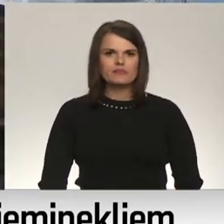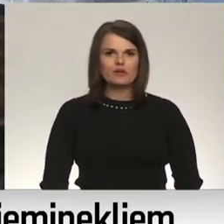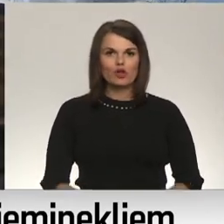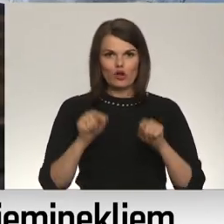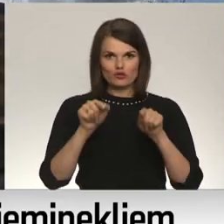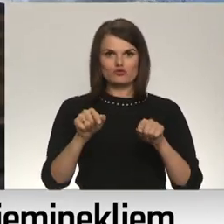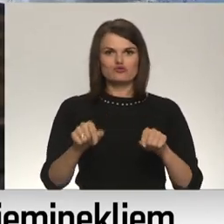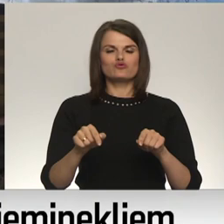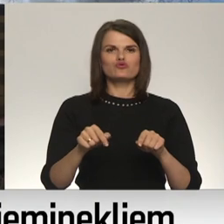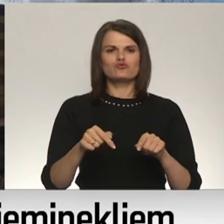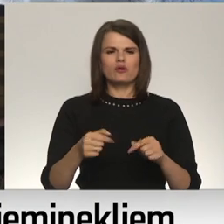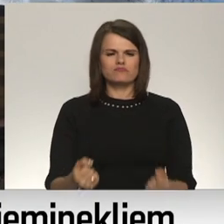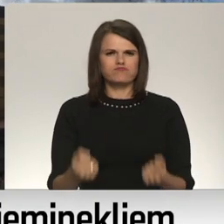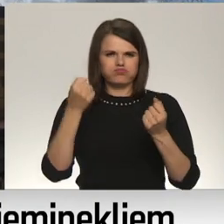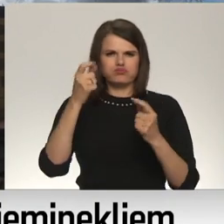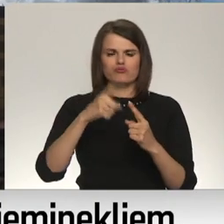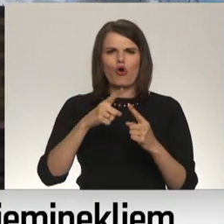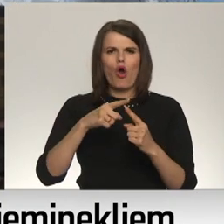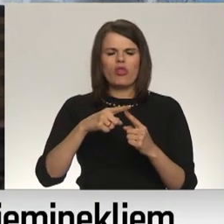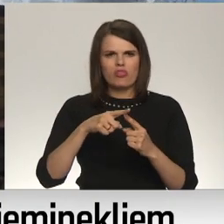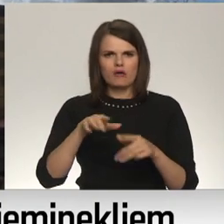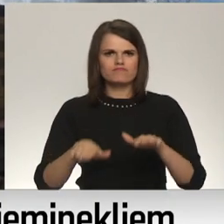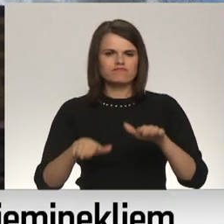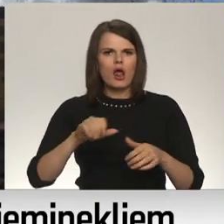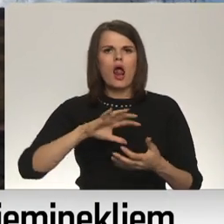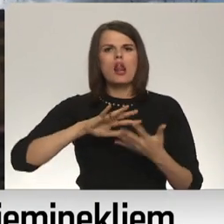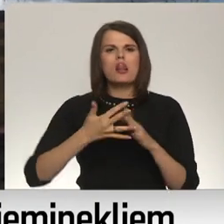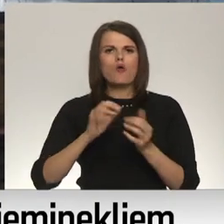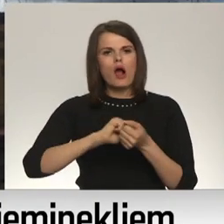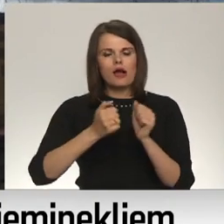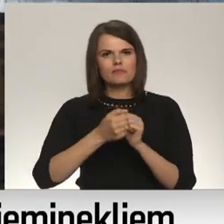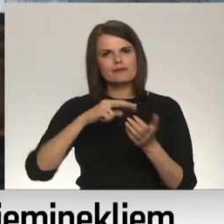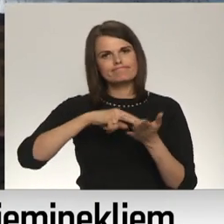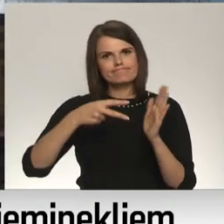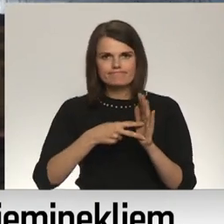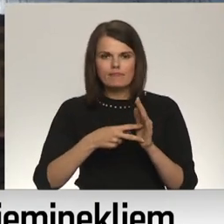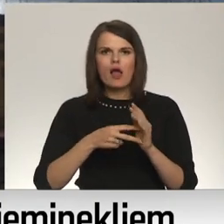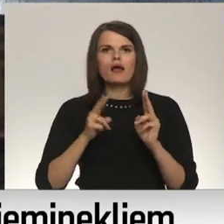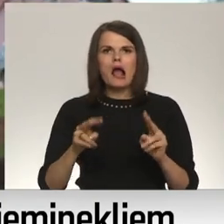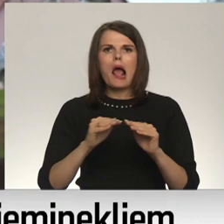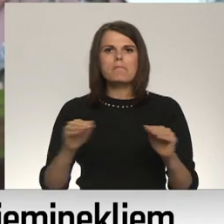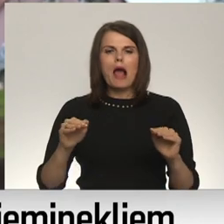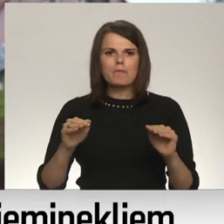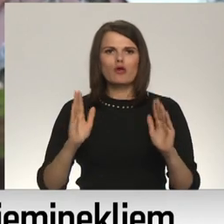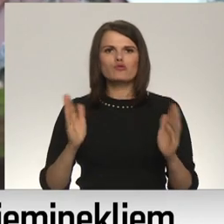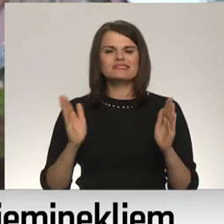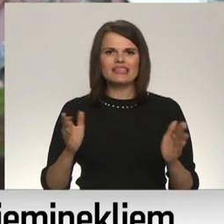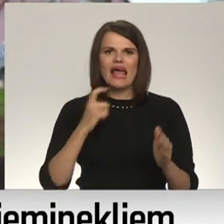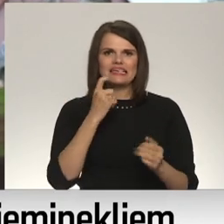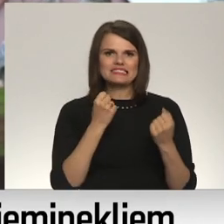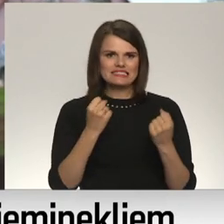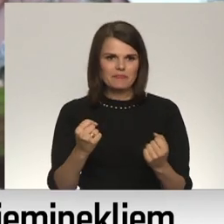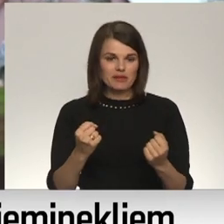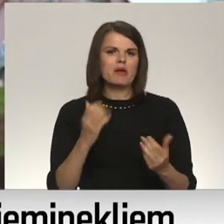Šo vairākas tonas smago laukakmeni turpmāk iecerēts izmantot kā pamatu ceļa stiprinājumam. Nu,